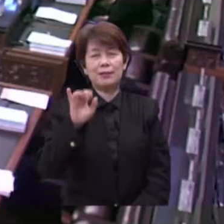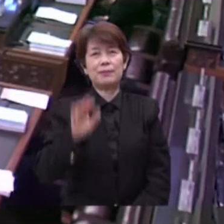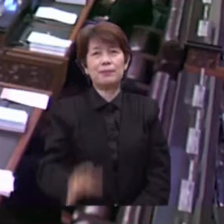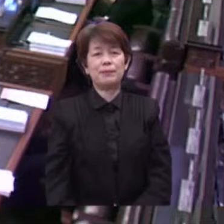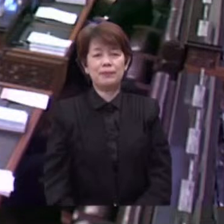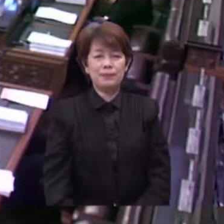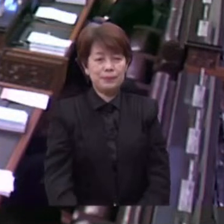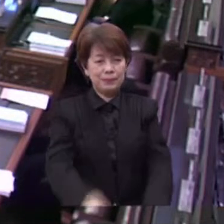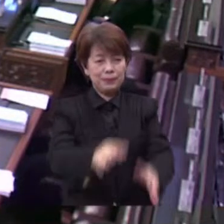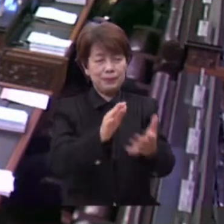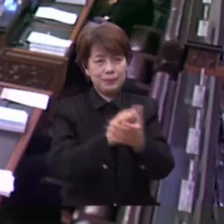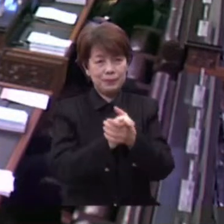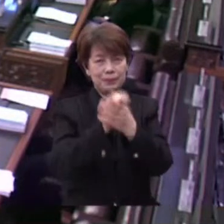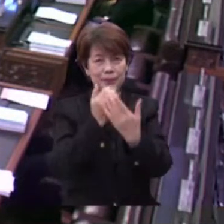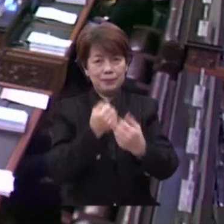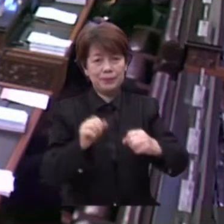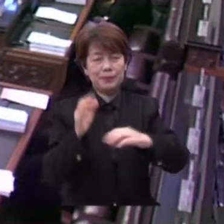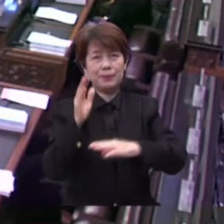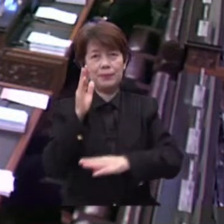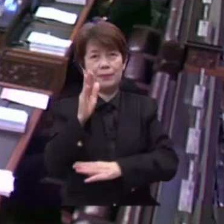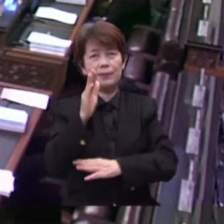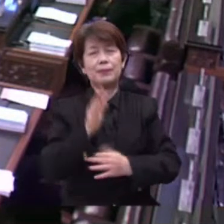sejahtera Audzubillah